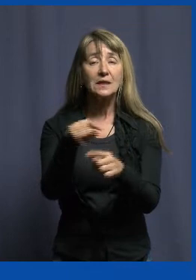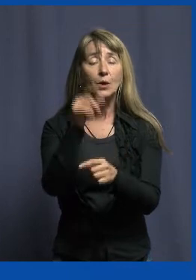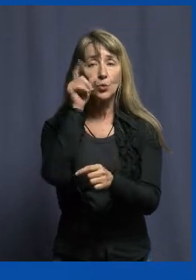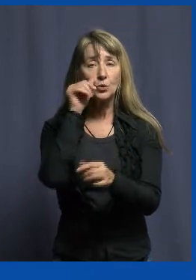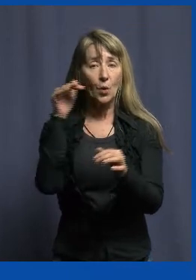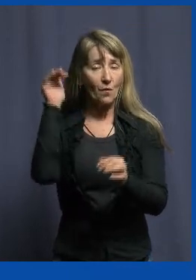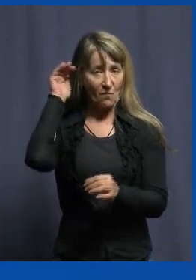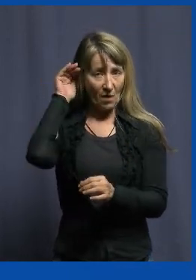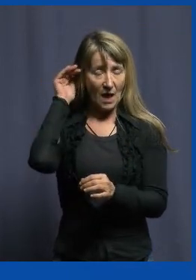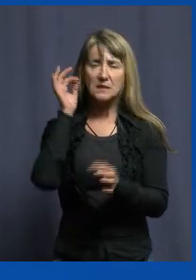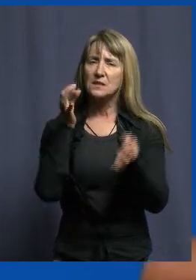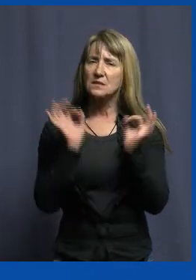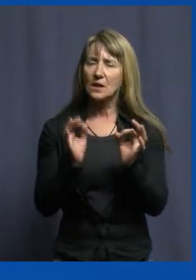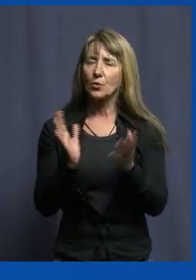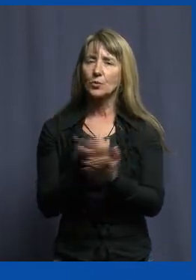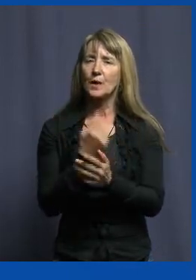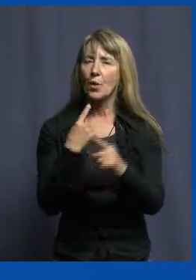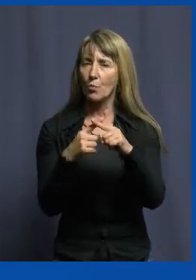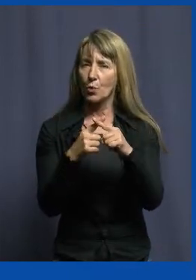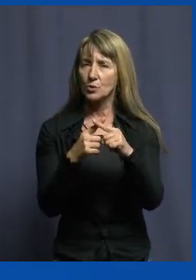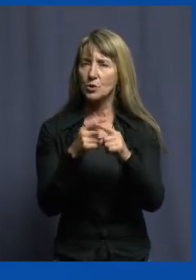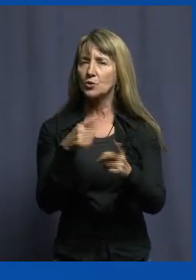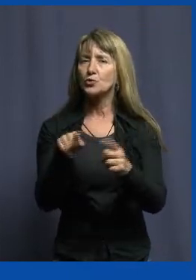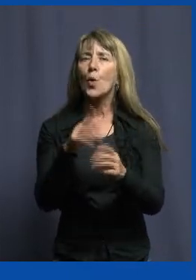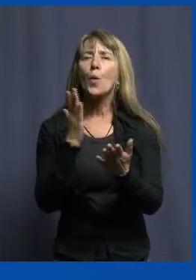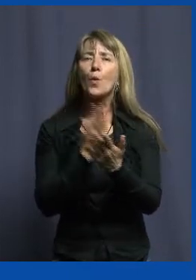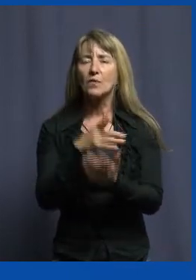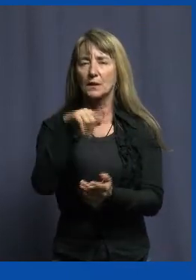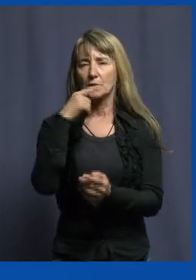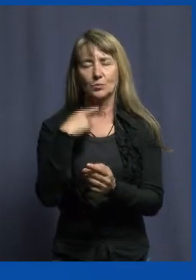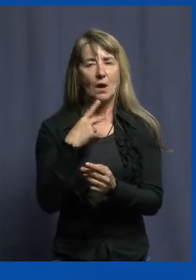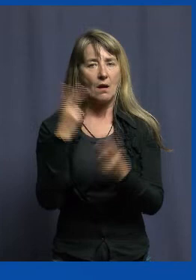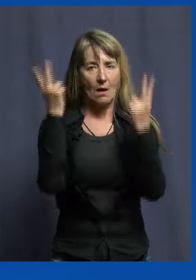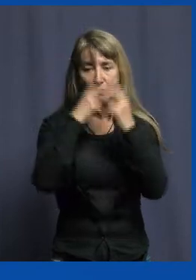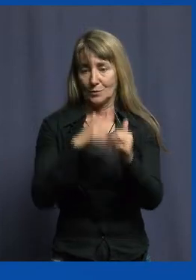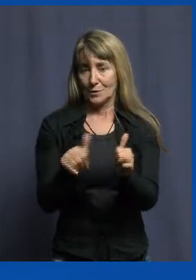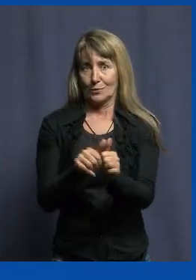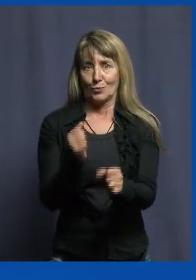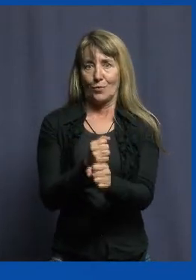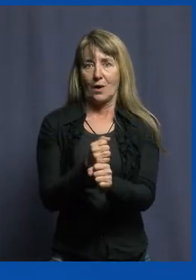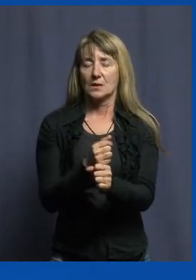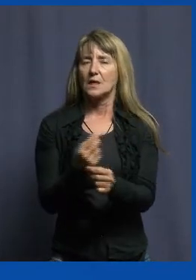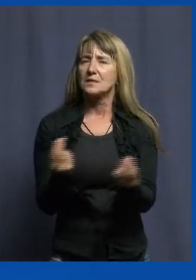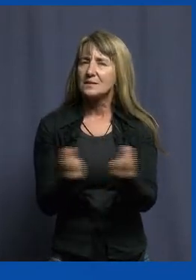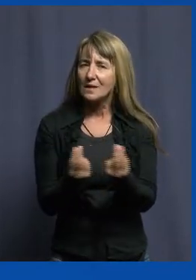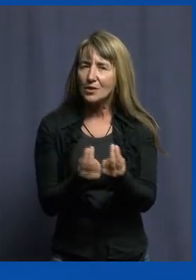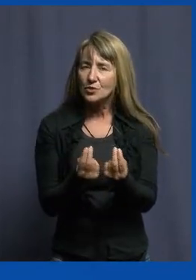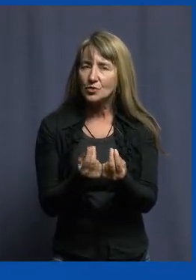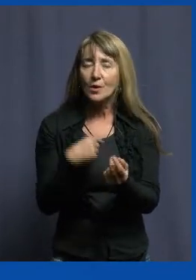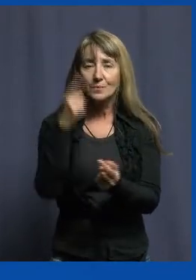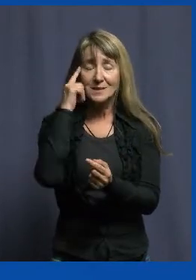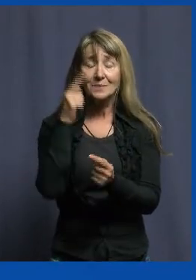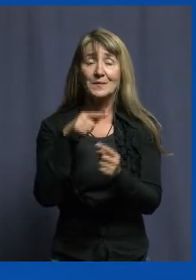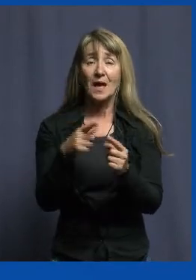u vladi sigurno dobijaju plus, ja ću uvijek da kažem, pa naravno zajednički smo uradili, pa zašto? Mislim da nas